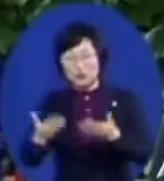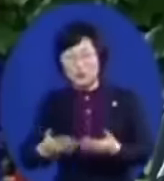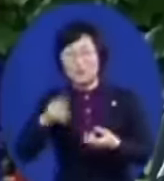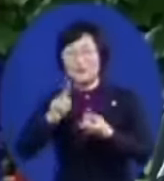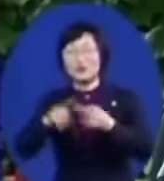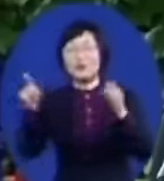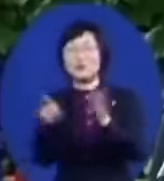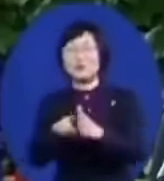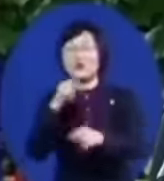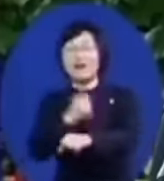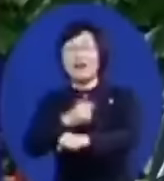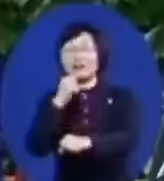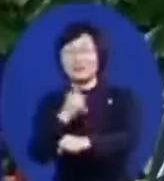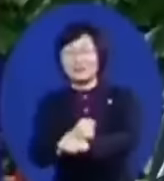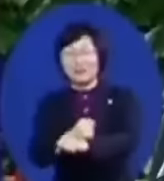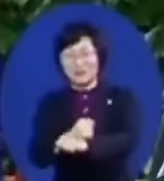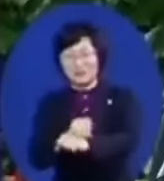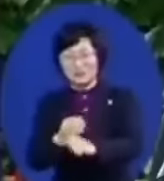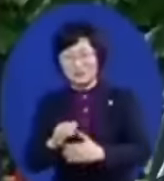상주신이심을 믿어야 할지니라.